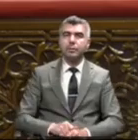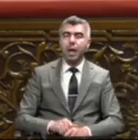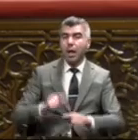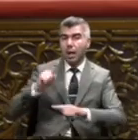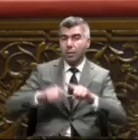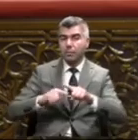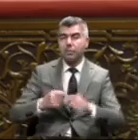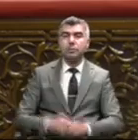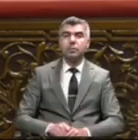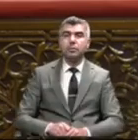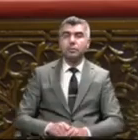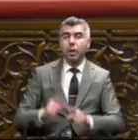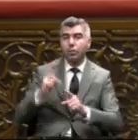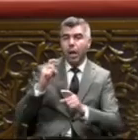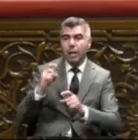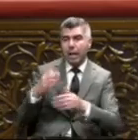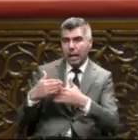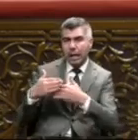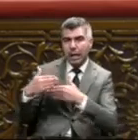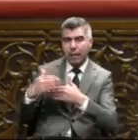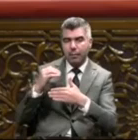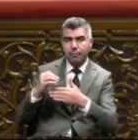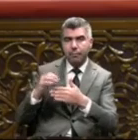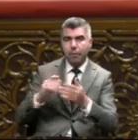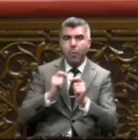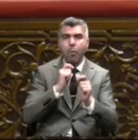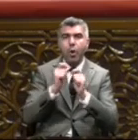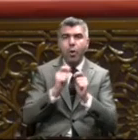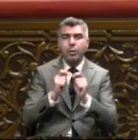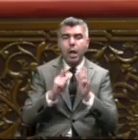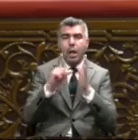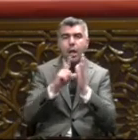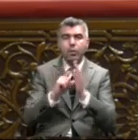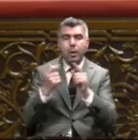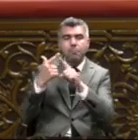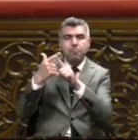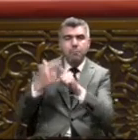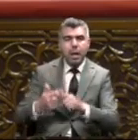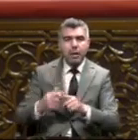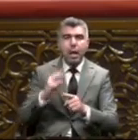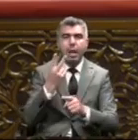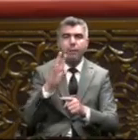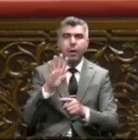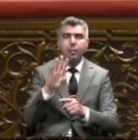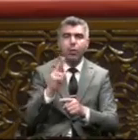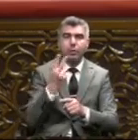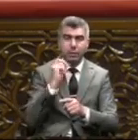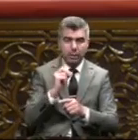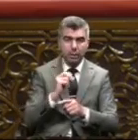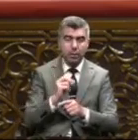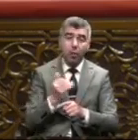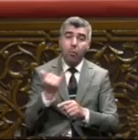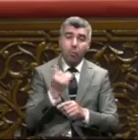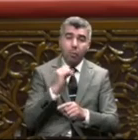تعد تفصلنا الا شهور قليله عن محطه مناقشه مشروع القانون المالي لسنه 2024 والذي نتطلع